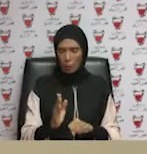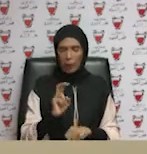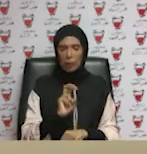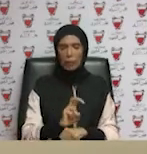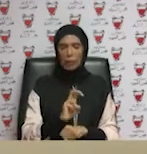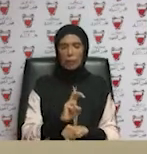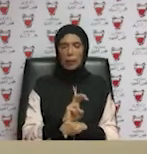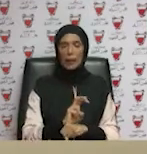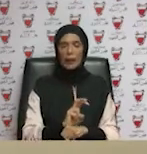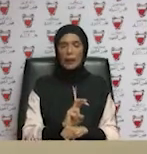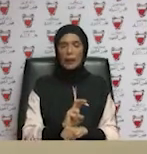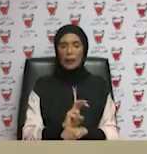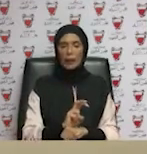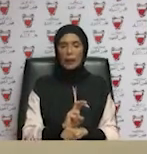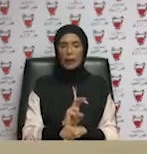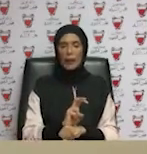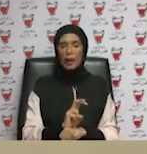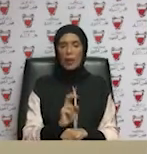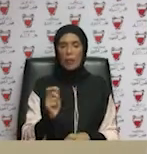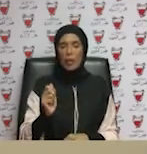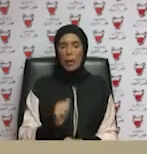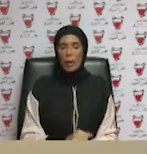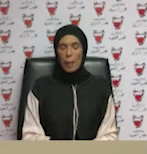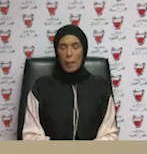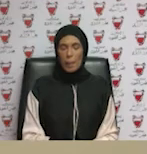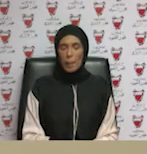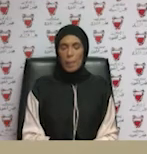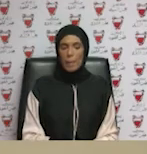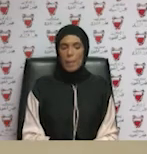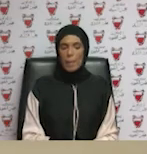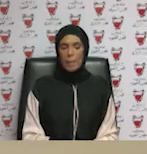اللجنة ذكرت ضبط الدين العام و